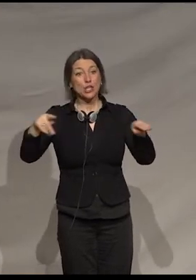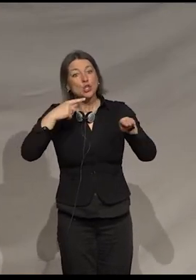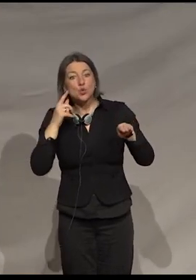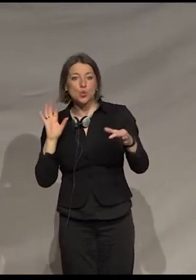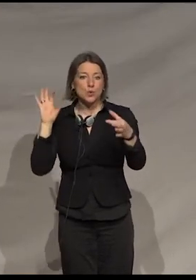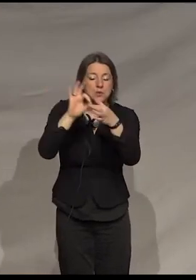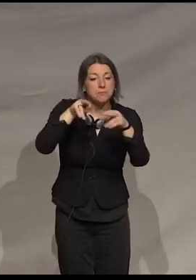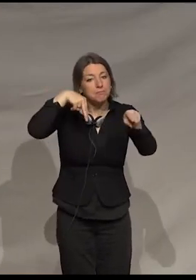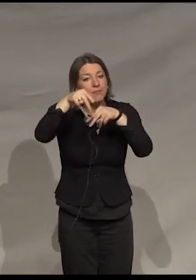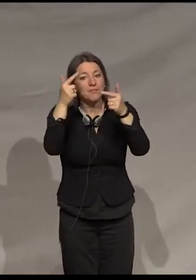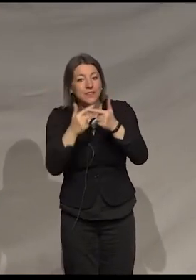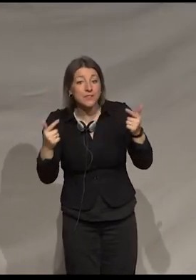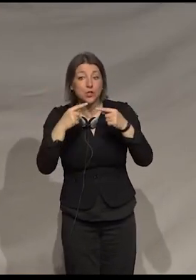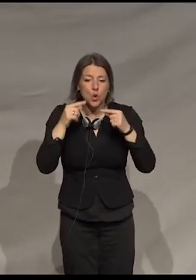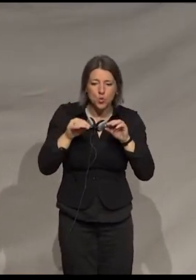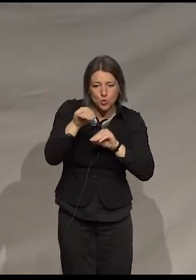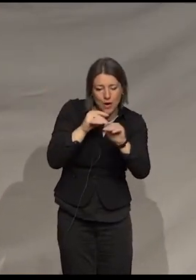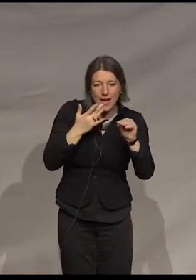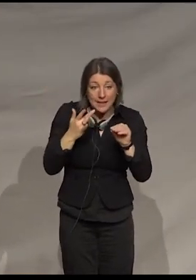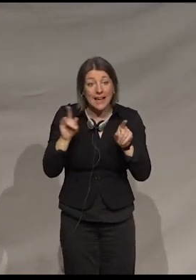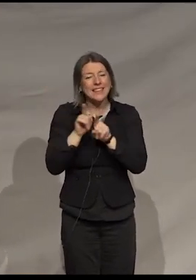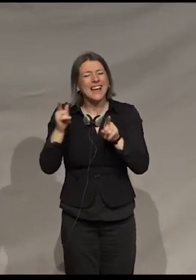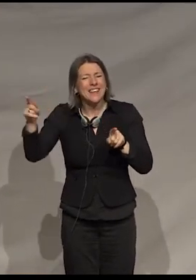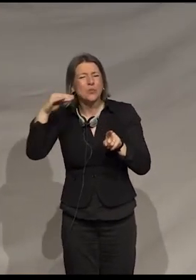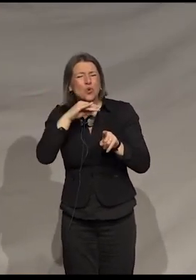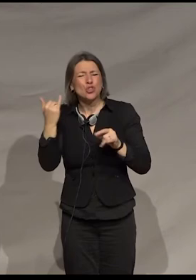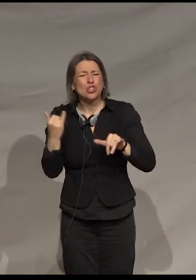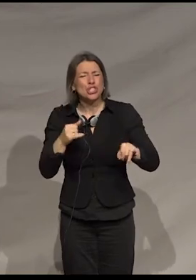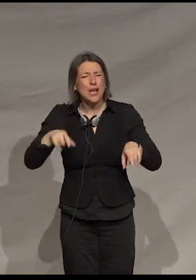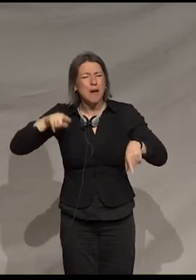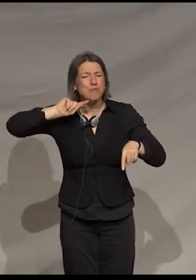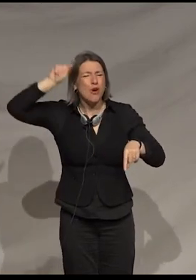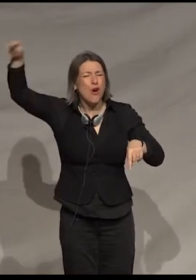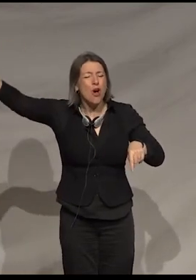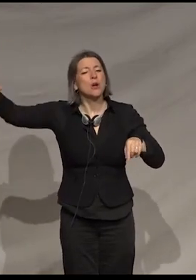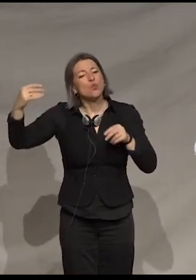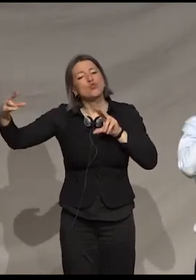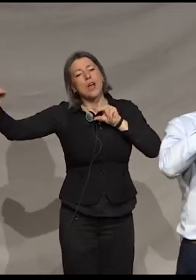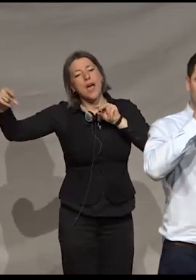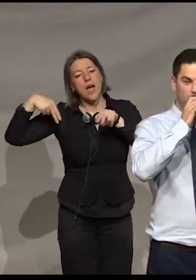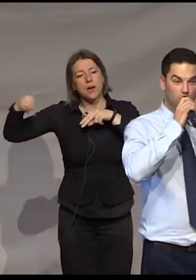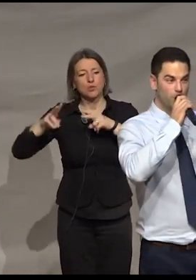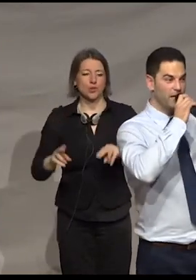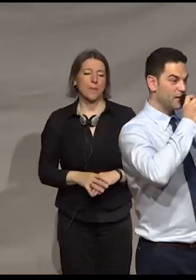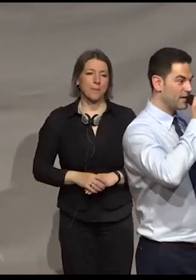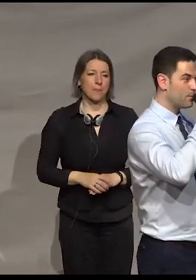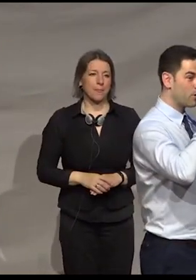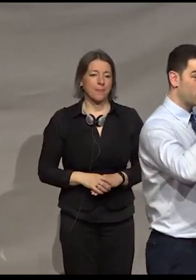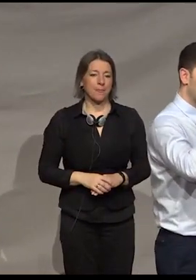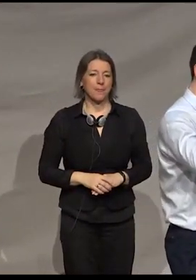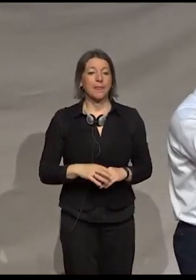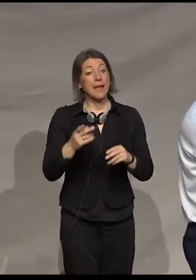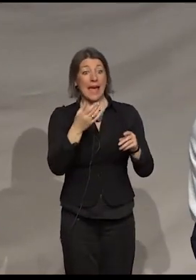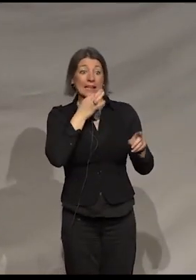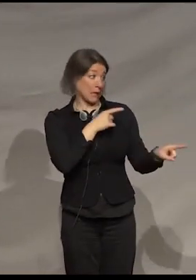Jirkou Jamborem mohli alespoň na chviličku na dálku pobavit. Mockrát vám děkuji, přeji všechno dobré. Děkujeme. A v případě, že se vám služby Jirky Jambora